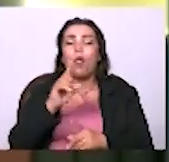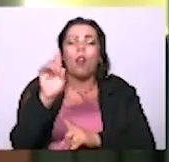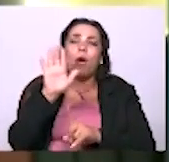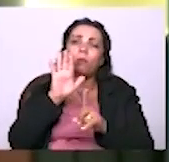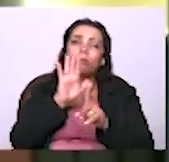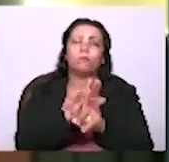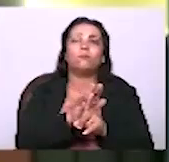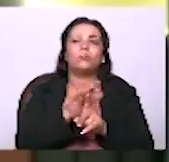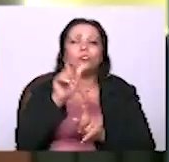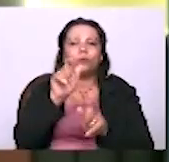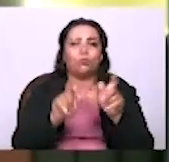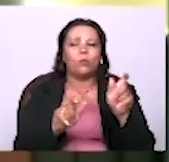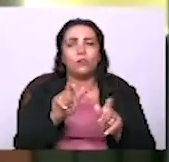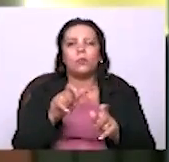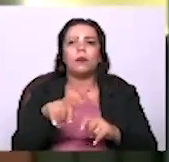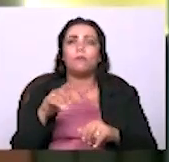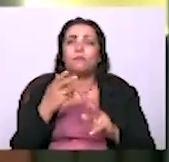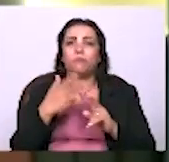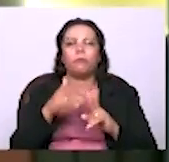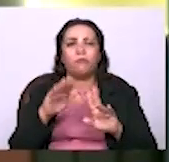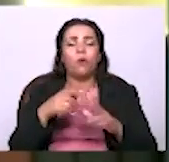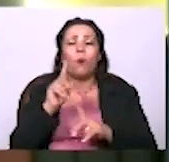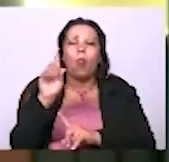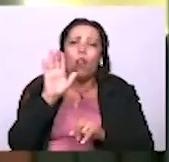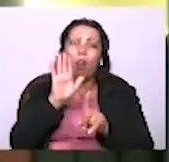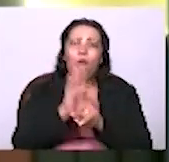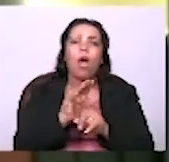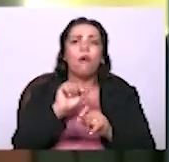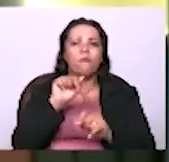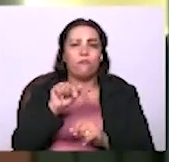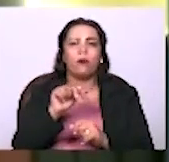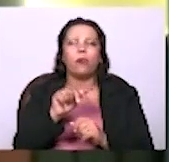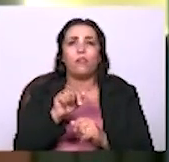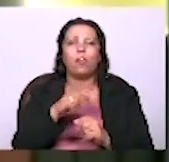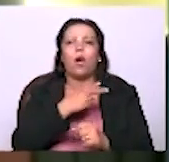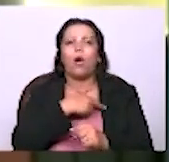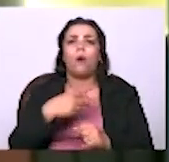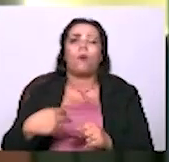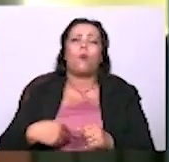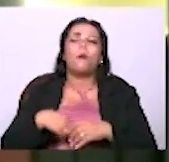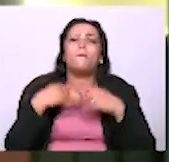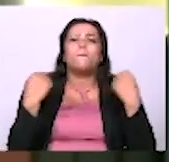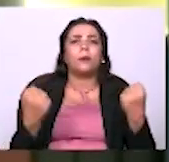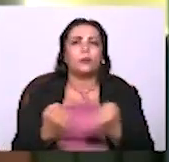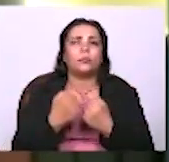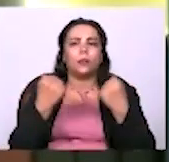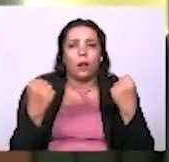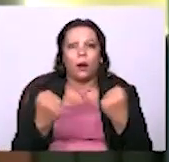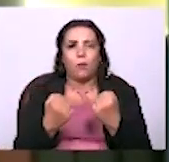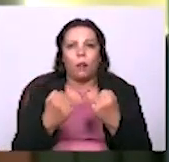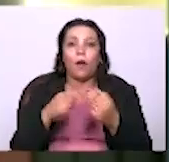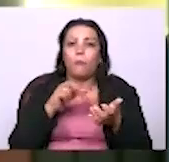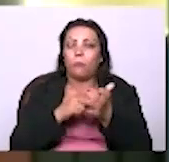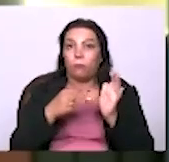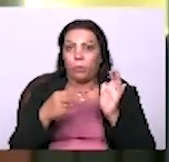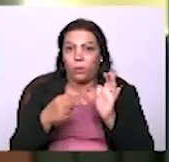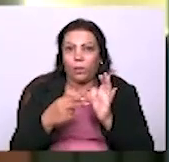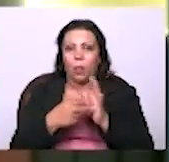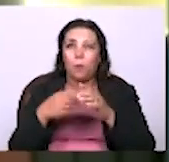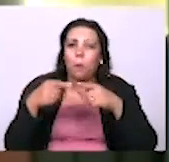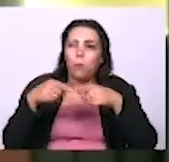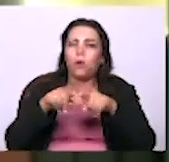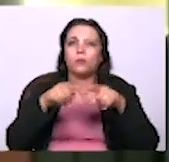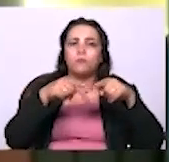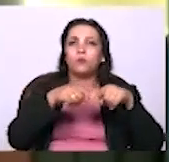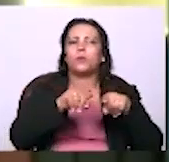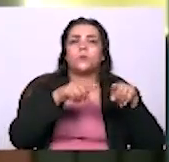الله في عون المواطن وكان الله ايضا في عون الحكومه اللي بتحاول ان هي تعمل الموائمات او